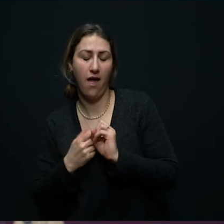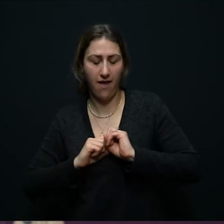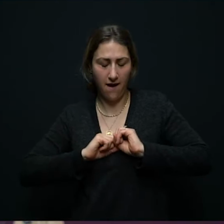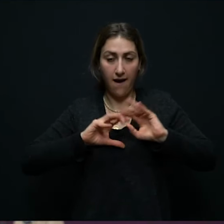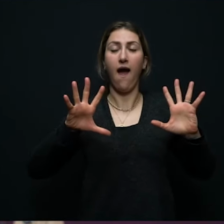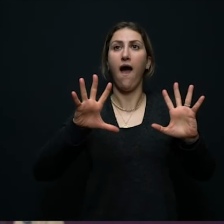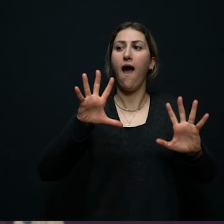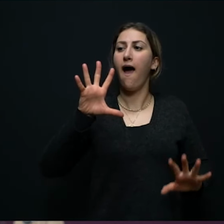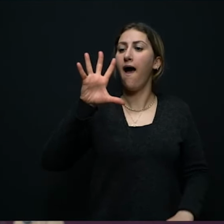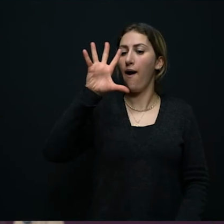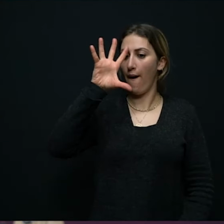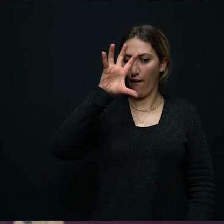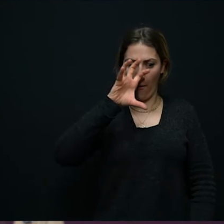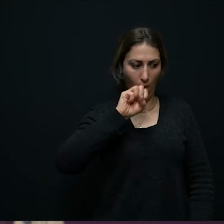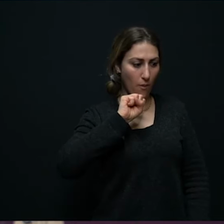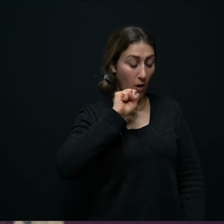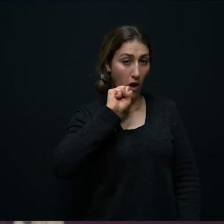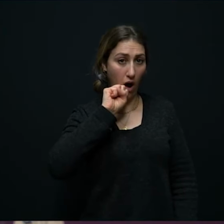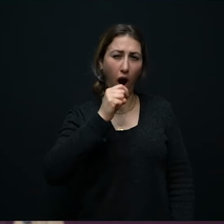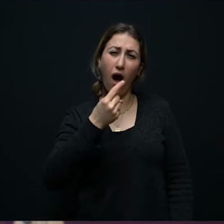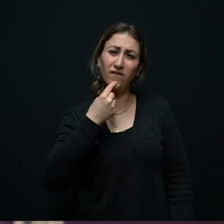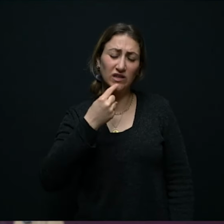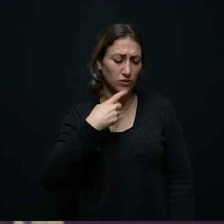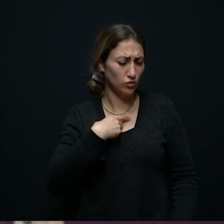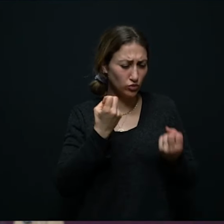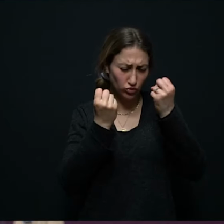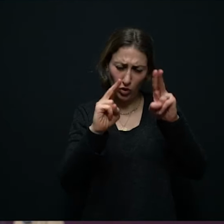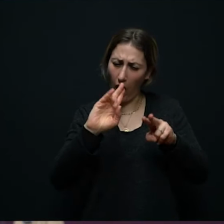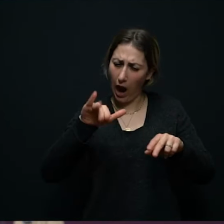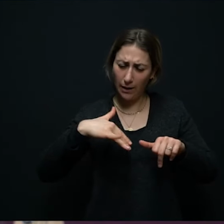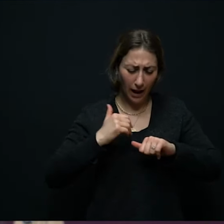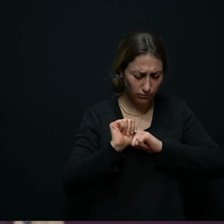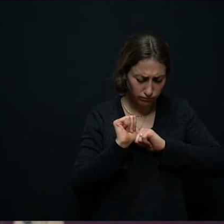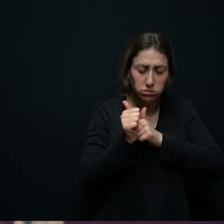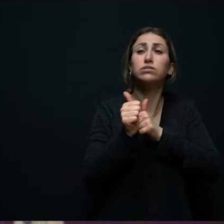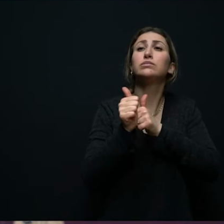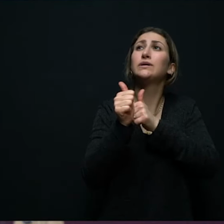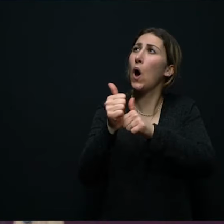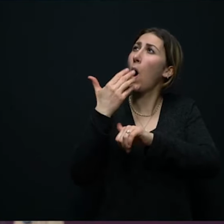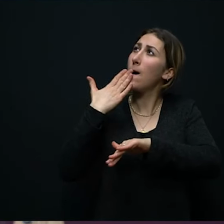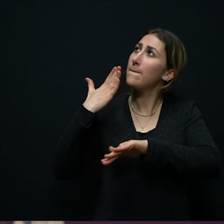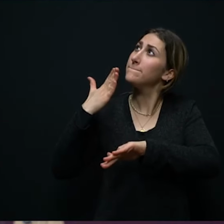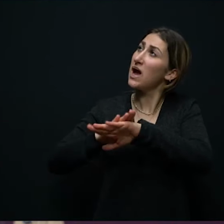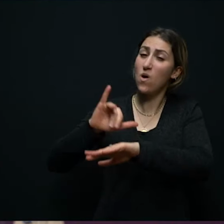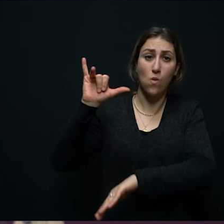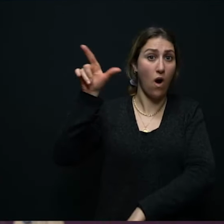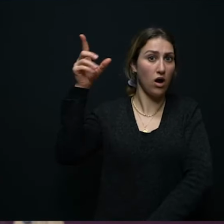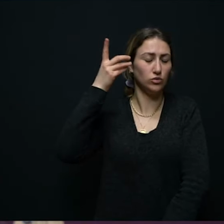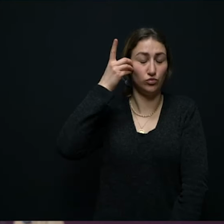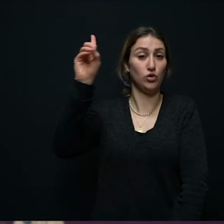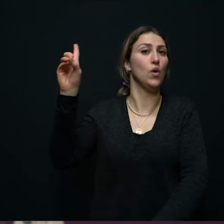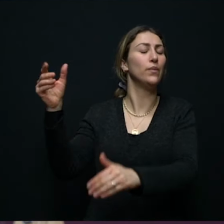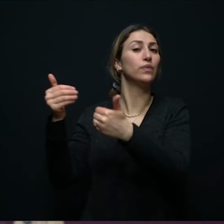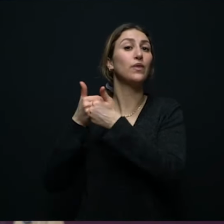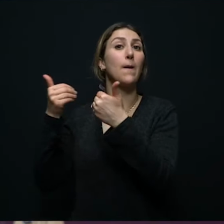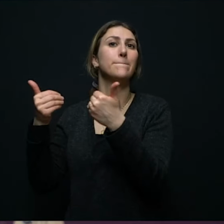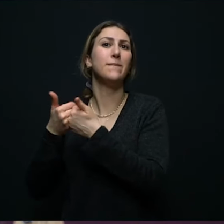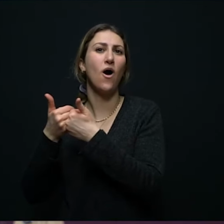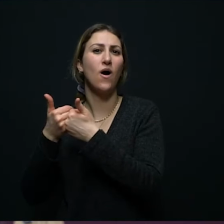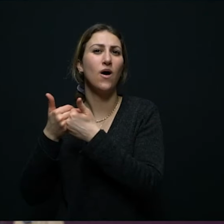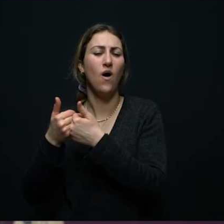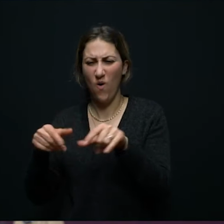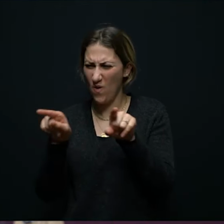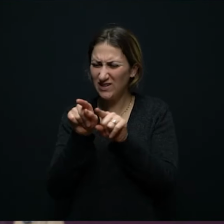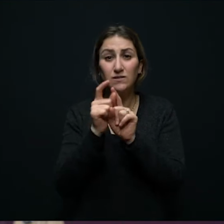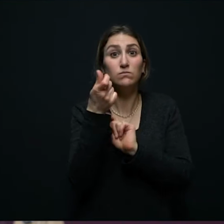que je découvre dans la parole de dieu et je suis alors transformé le mot église lui-même que veut dire le mot ecclesia